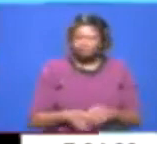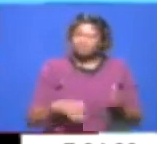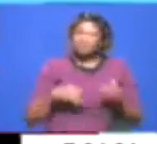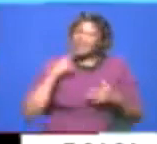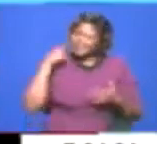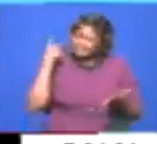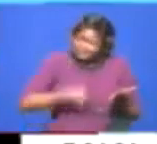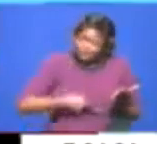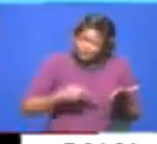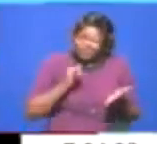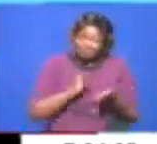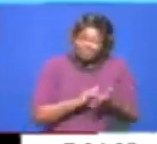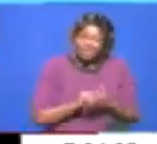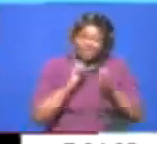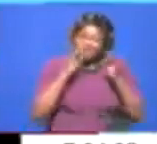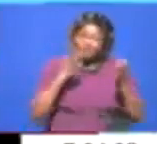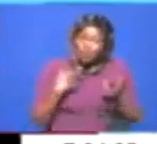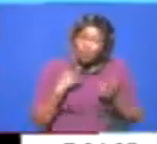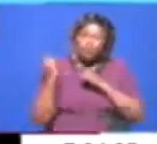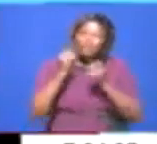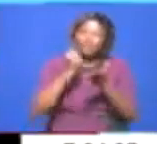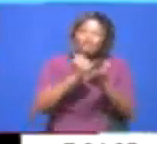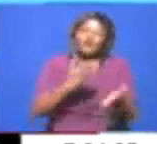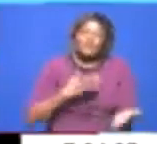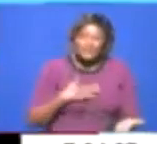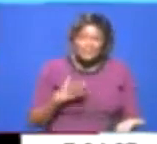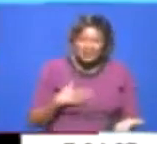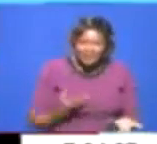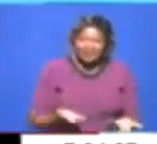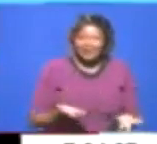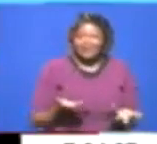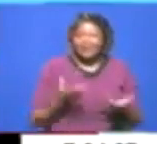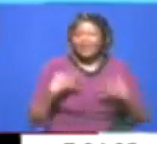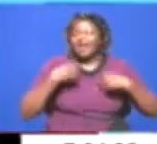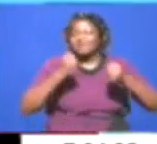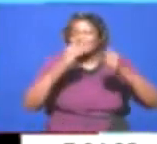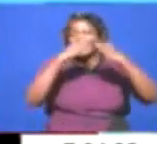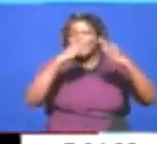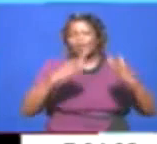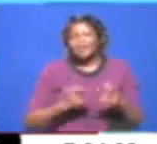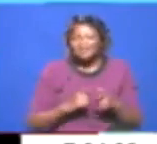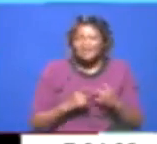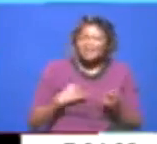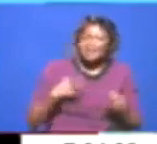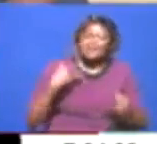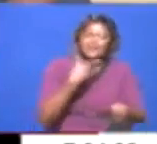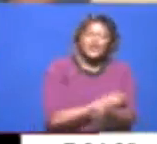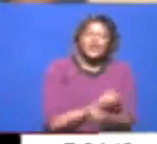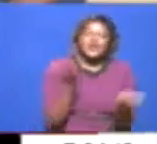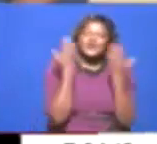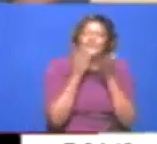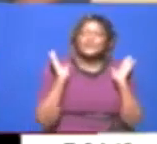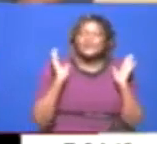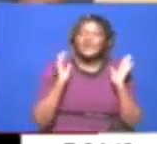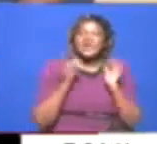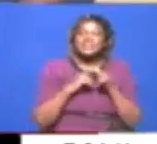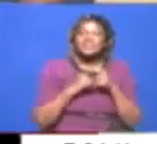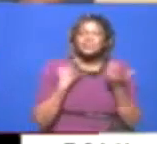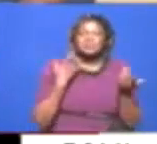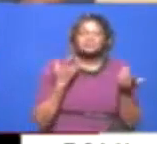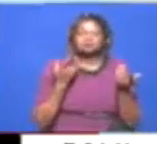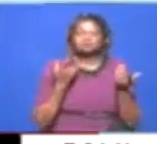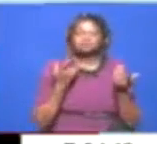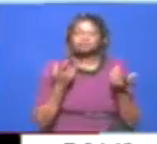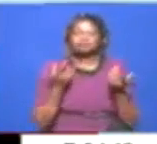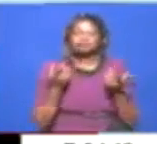saying is that if you want to come to my office at Afya House and I've been fully vaccinated and you don't want to try the phone,